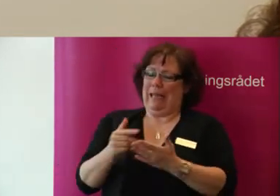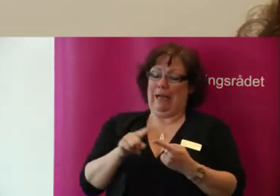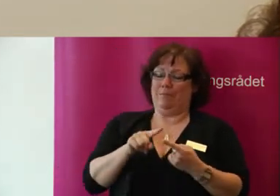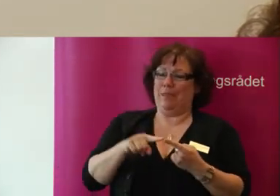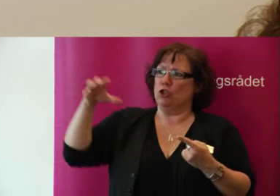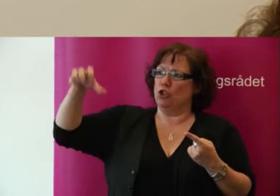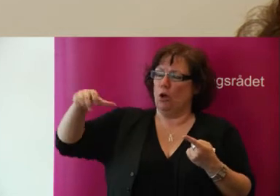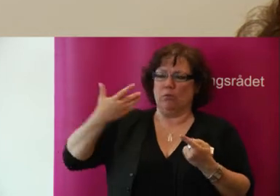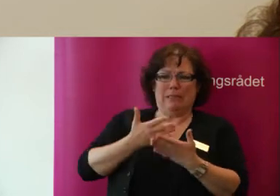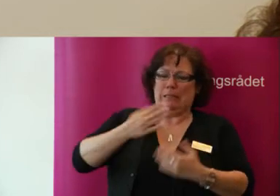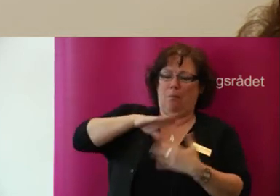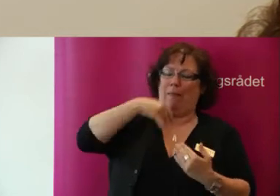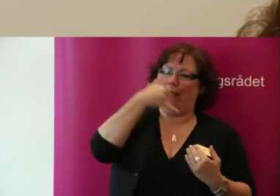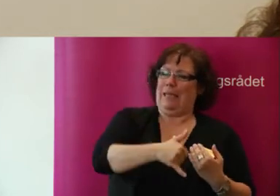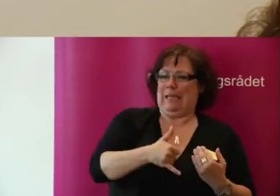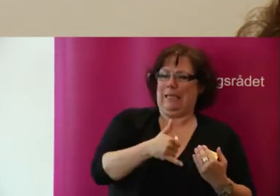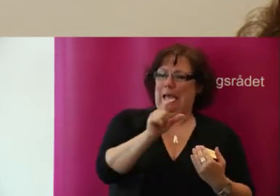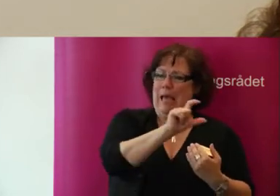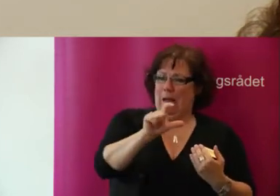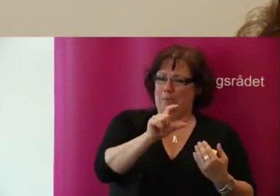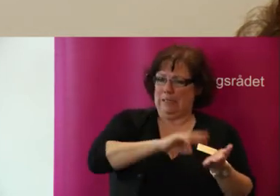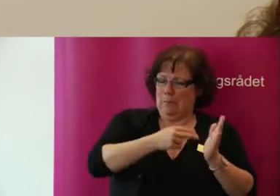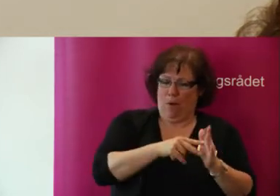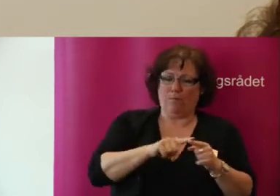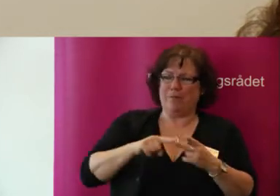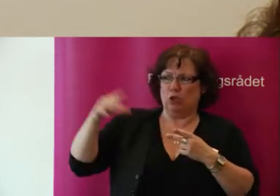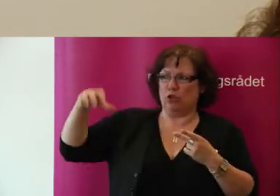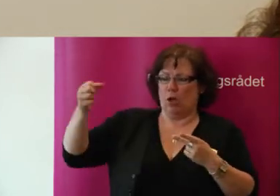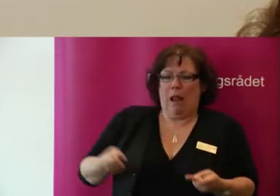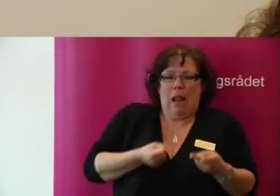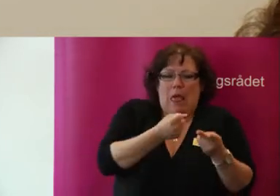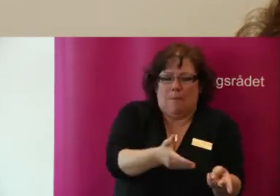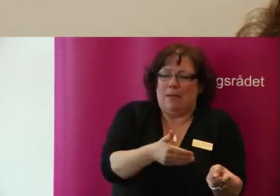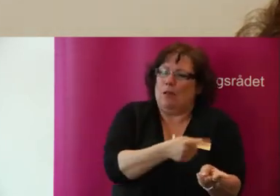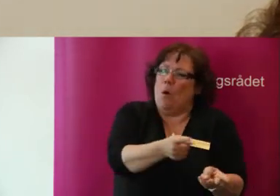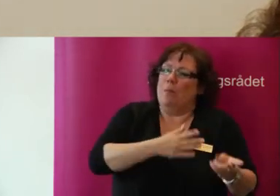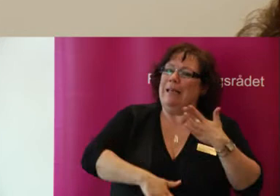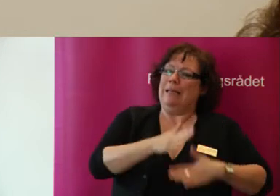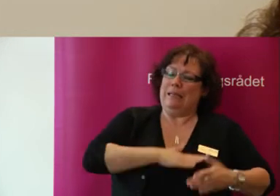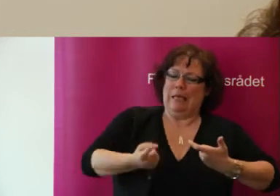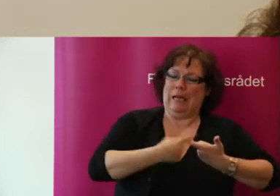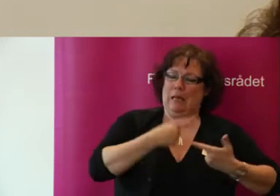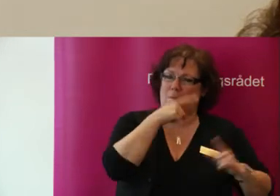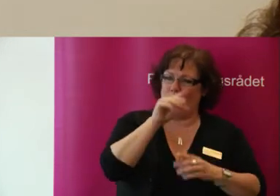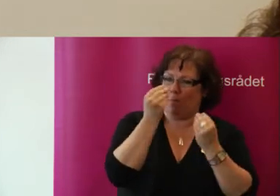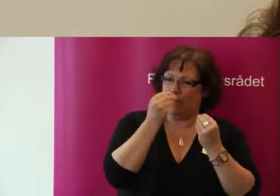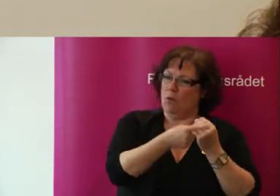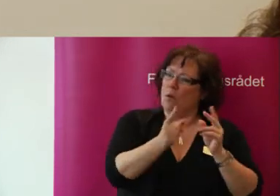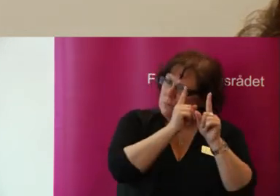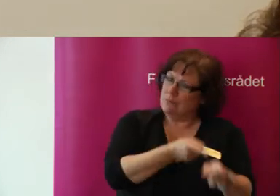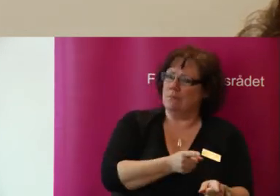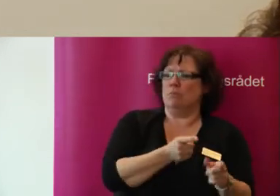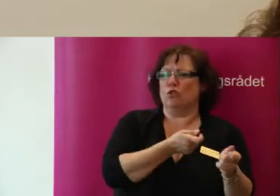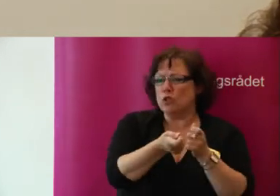en läroplan eller ämnesplaner. En stat som lämnar över till intressenterna i folkbildningen att själva